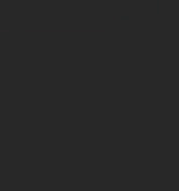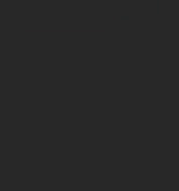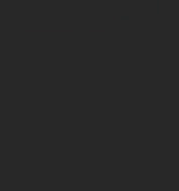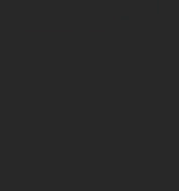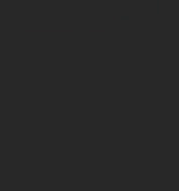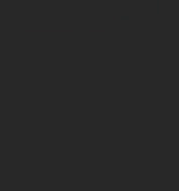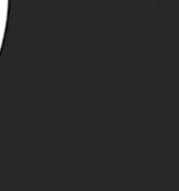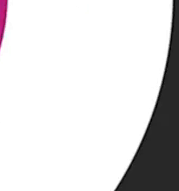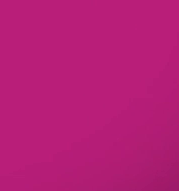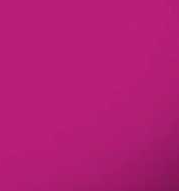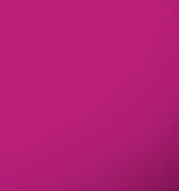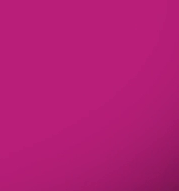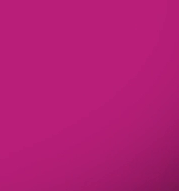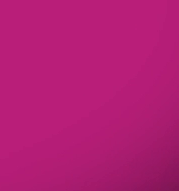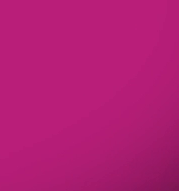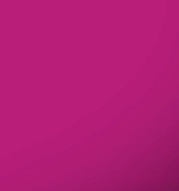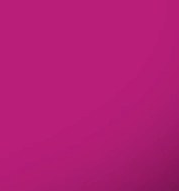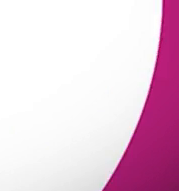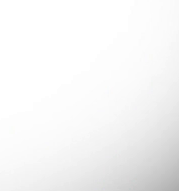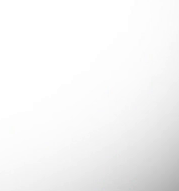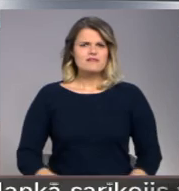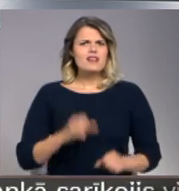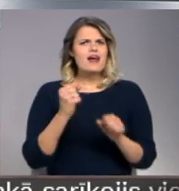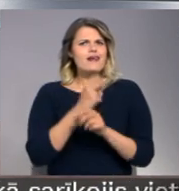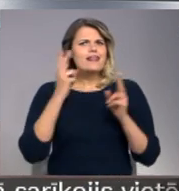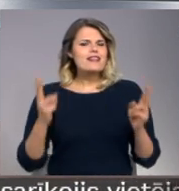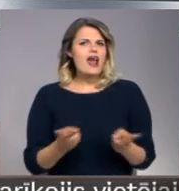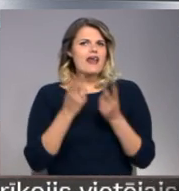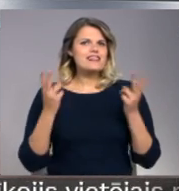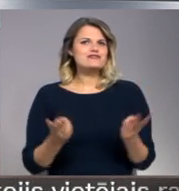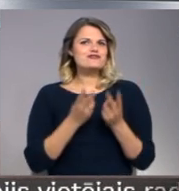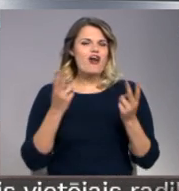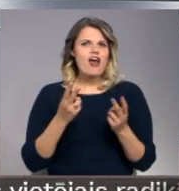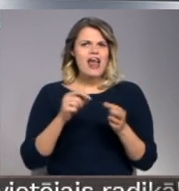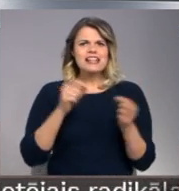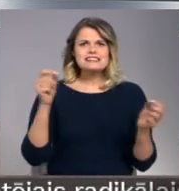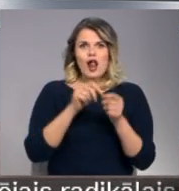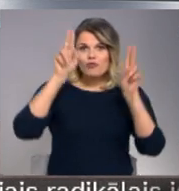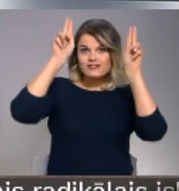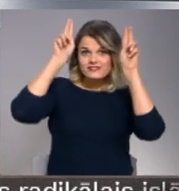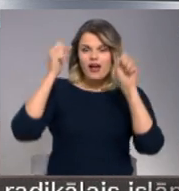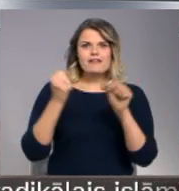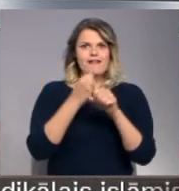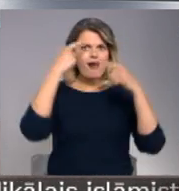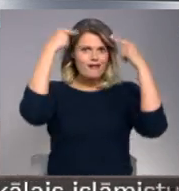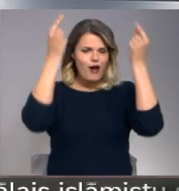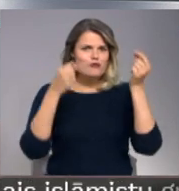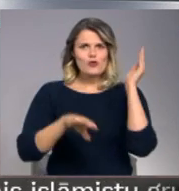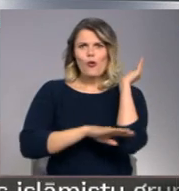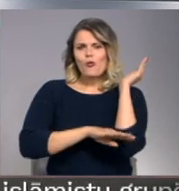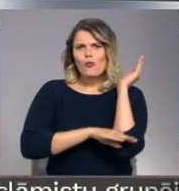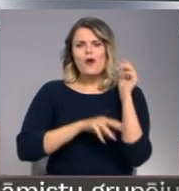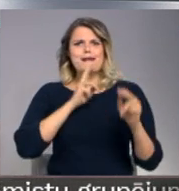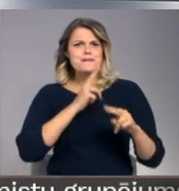Re, viss ēters ir te! Gan tradicionālie salmu zaķi, gan garauši no koka un